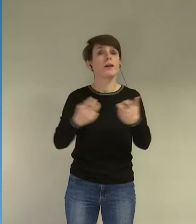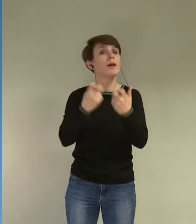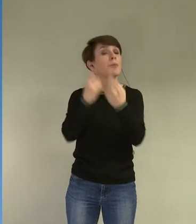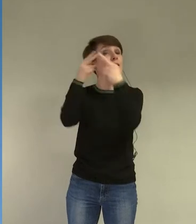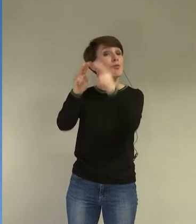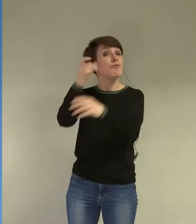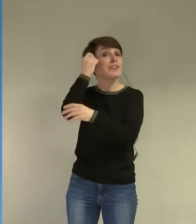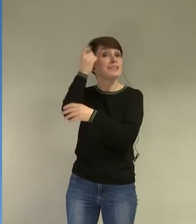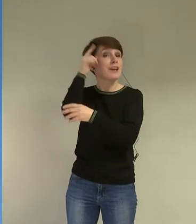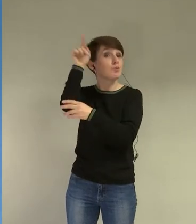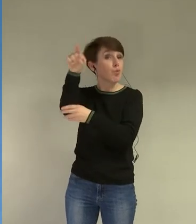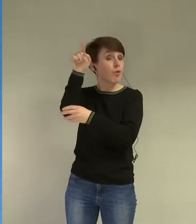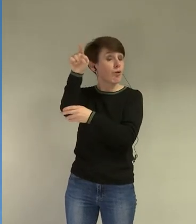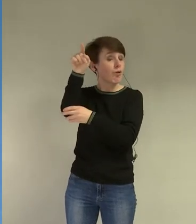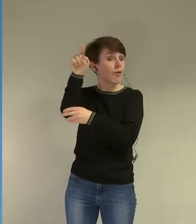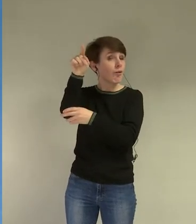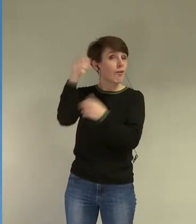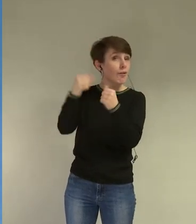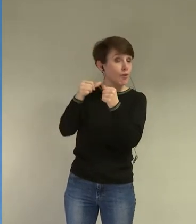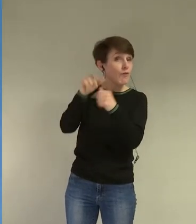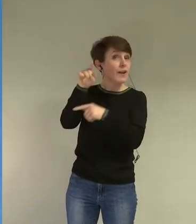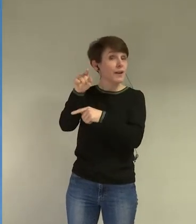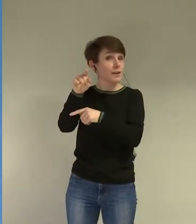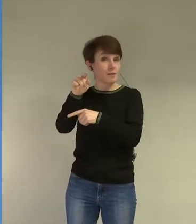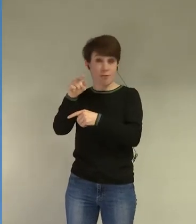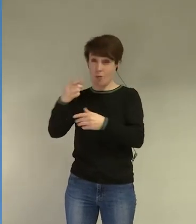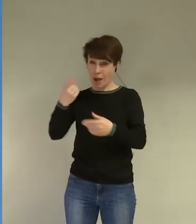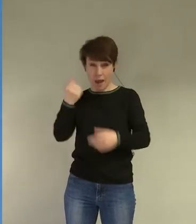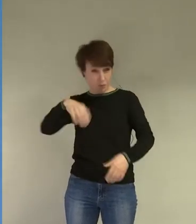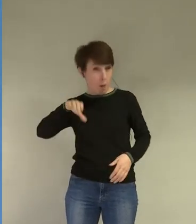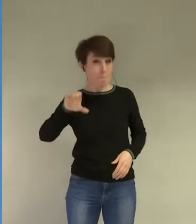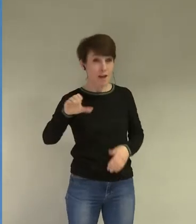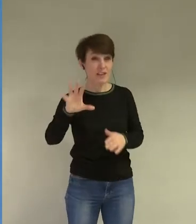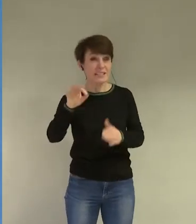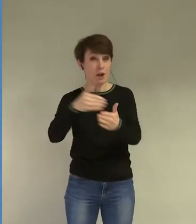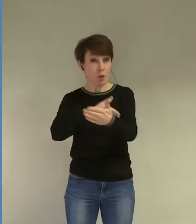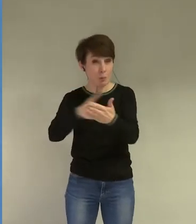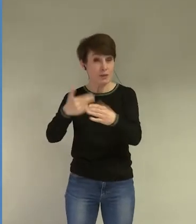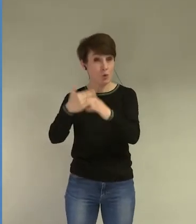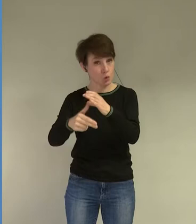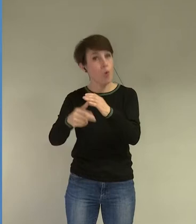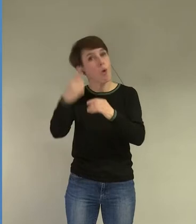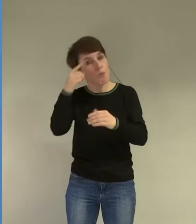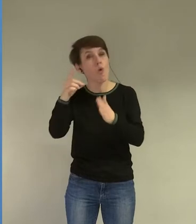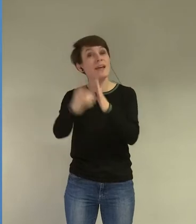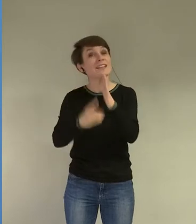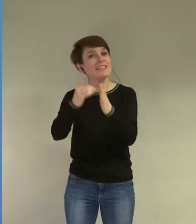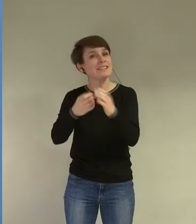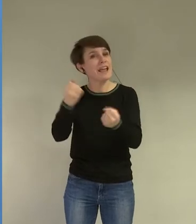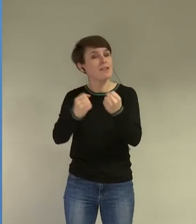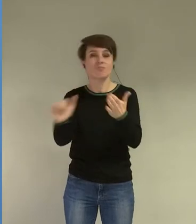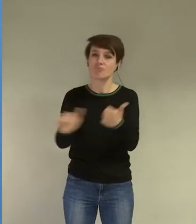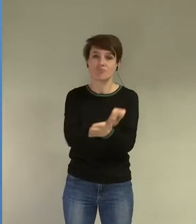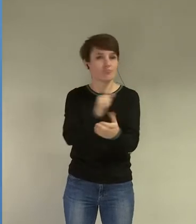accompagne ses habitants de ses habitants à hauteur de 50 millions d'euros pour se préparer la sortie du diesel et nous aussi sur ce